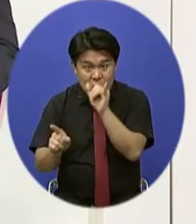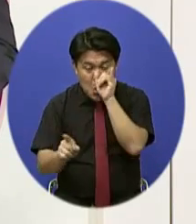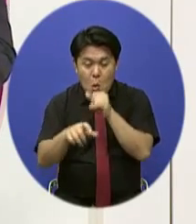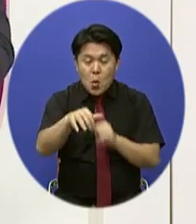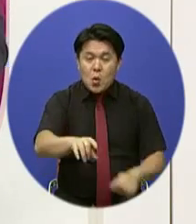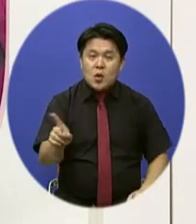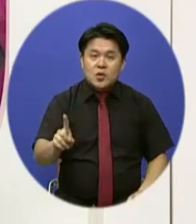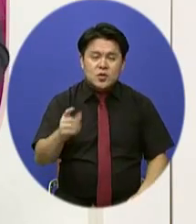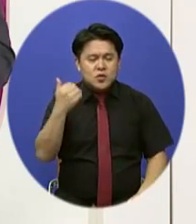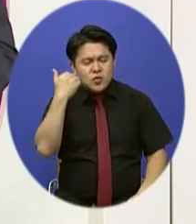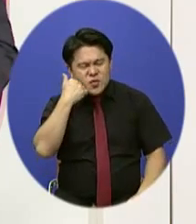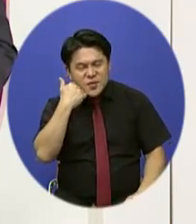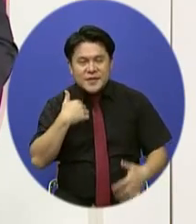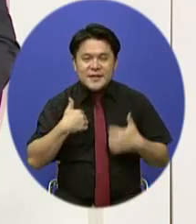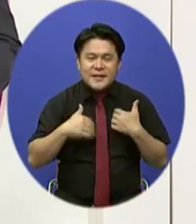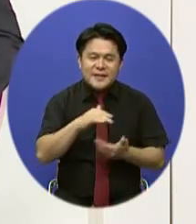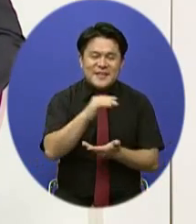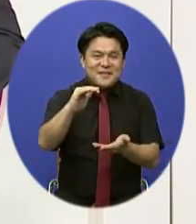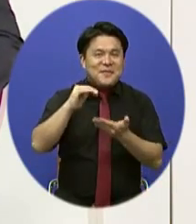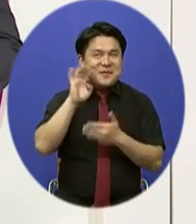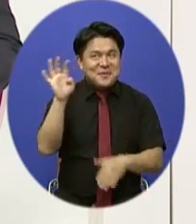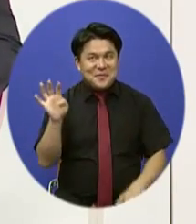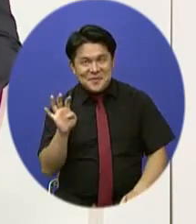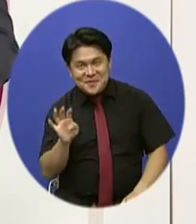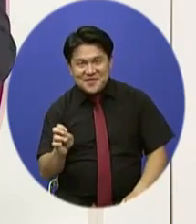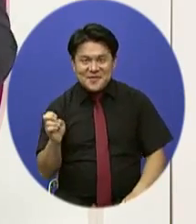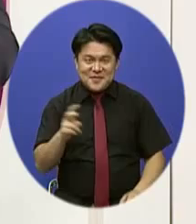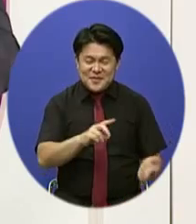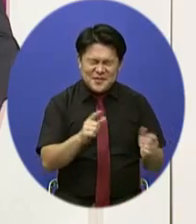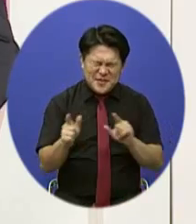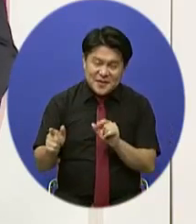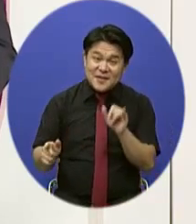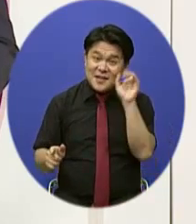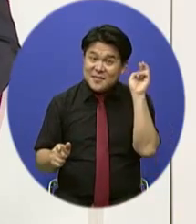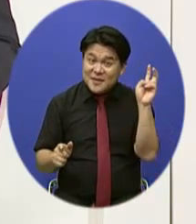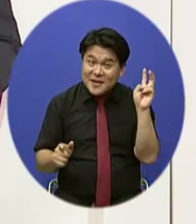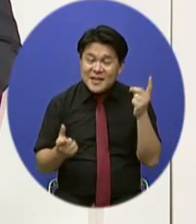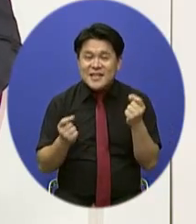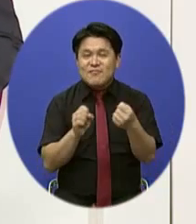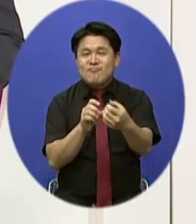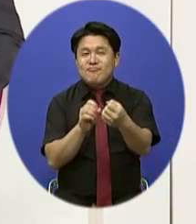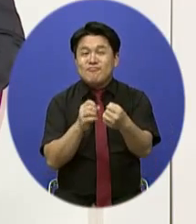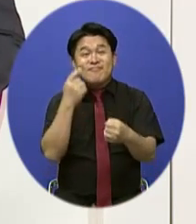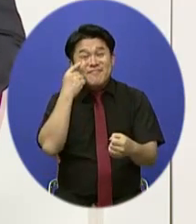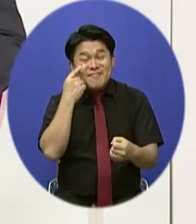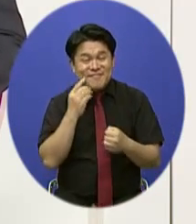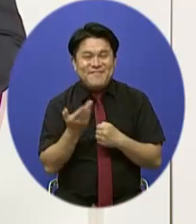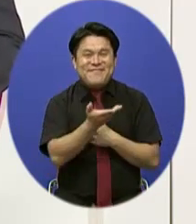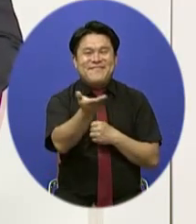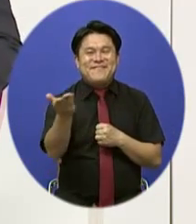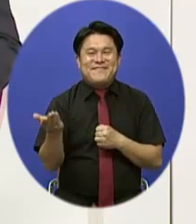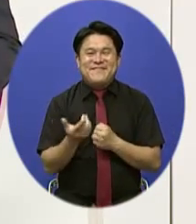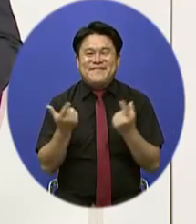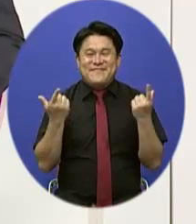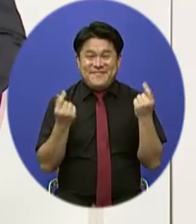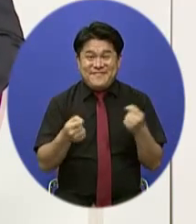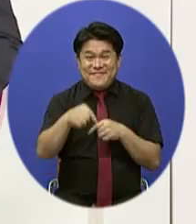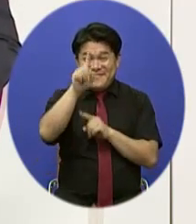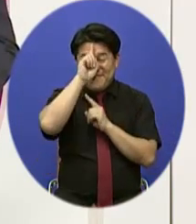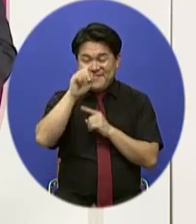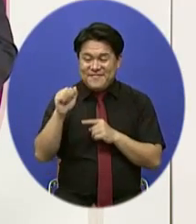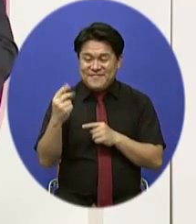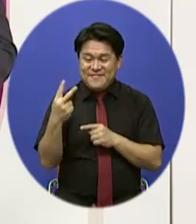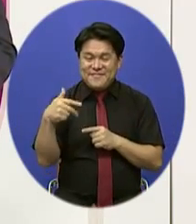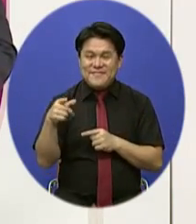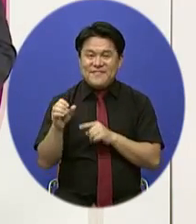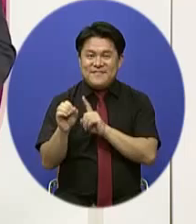누가 그리고 또 재미있는 소식 그리고 네. 에피소드 그리고 또 함께 풀어보는 시간을 네. 여러분과 함께 이효정, 서정우가